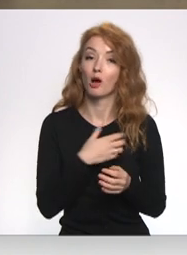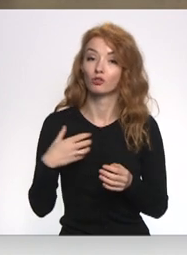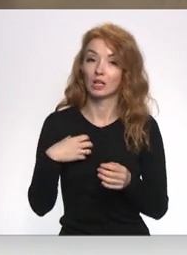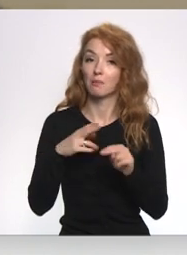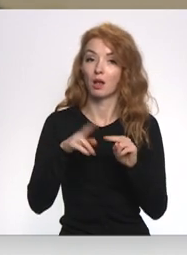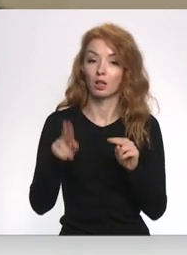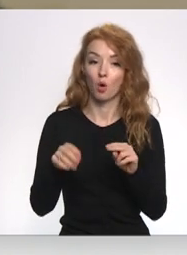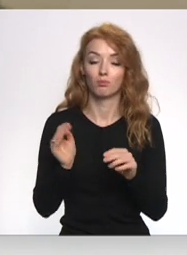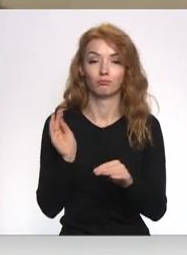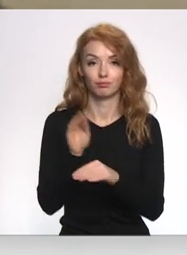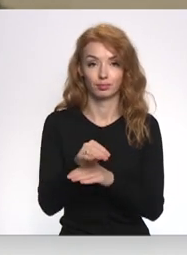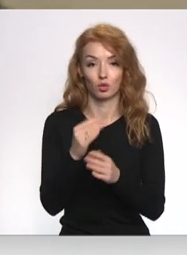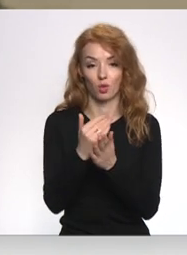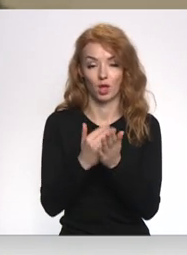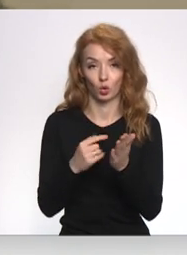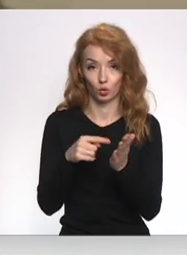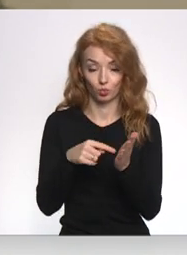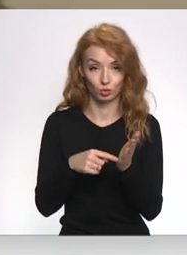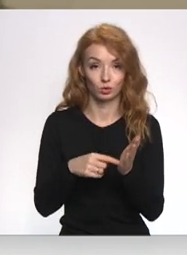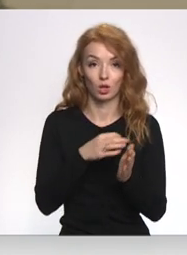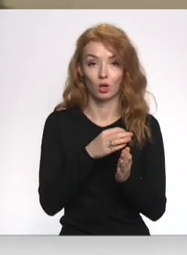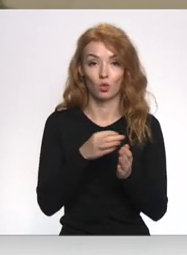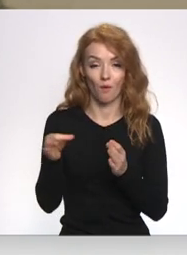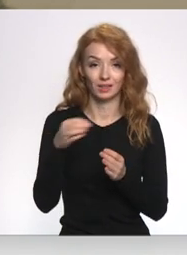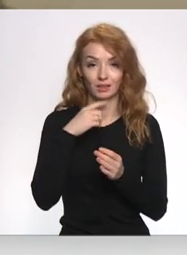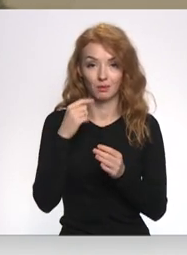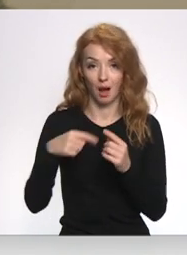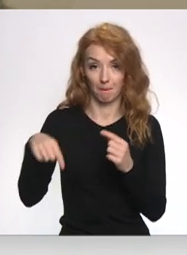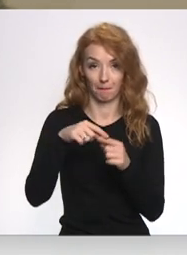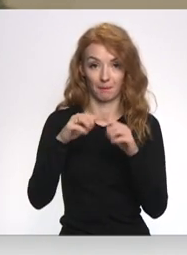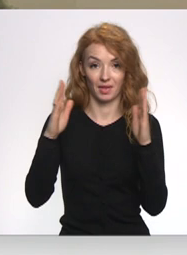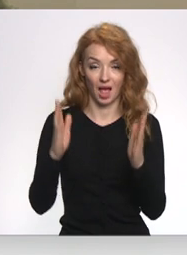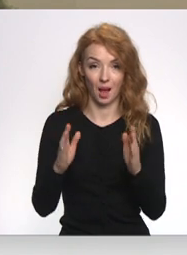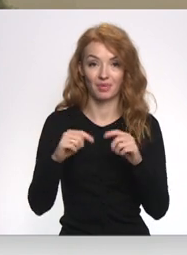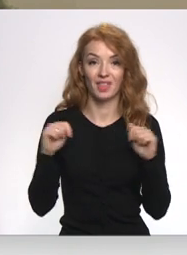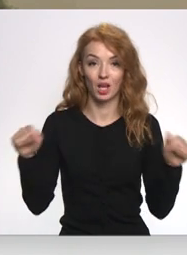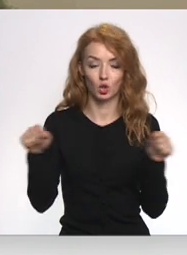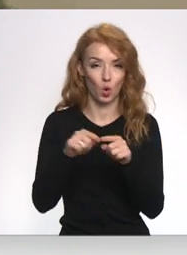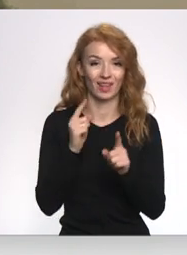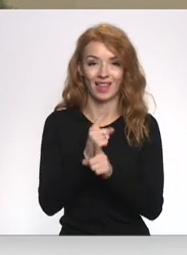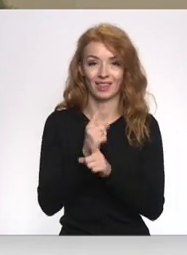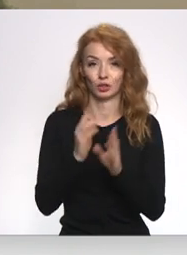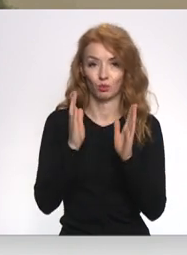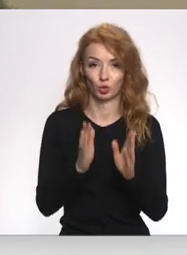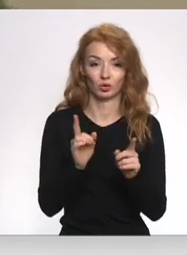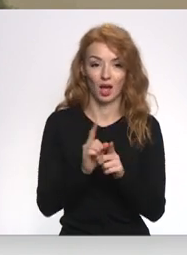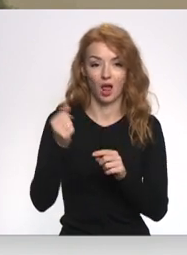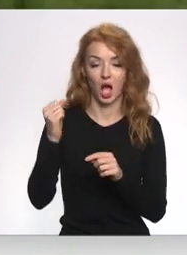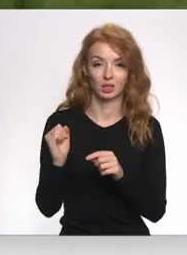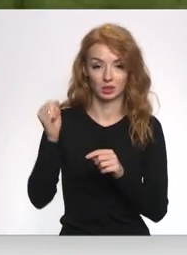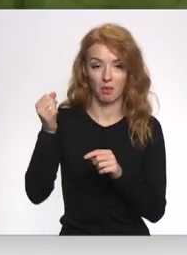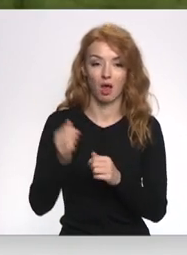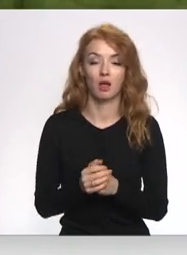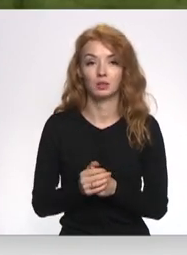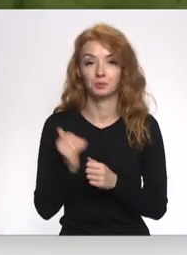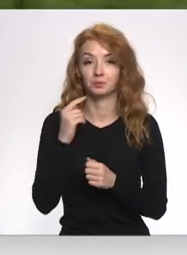drīkst noteikt papildu nosacījumus. Novads vēlas ap šīm ēkām noteikt teritorijas, kurās arī nedrīkstētu atrasties spēļu zāles.